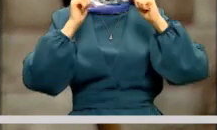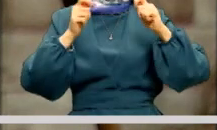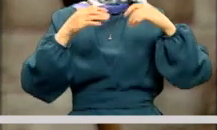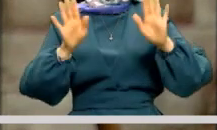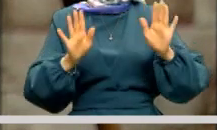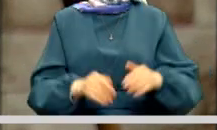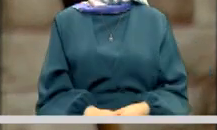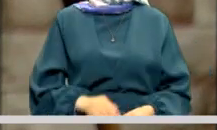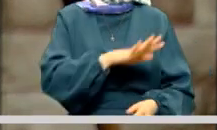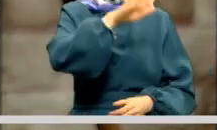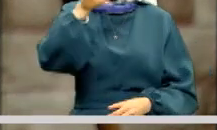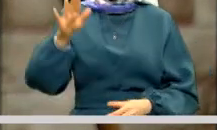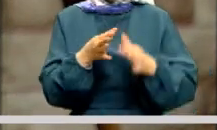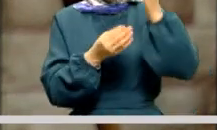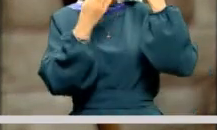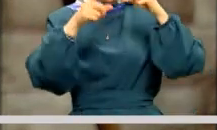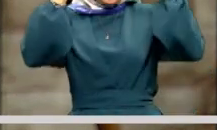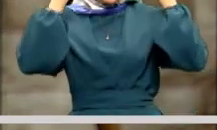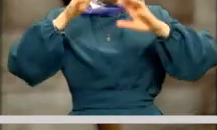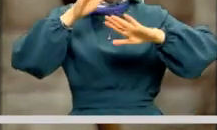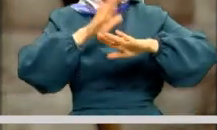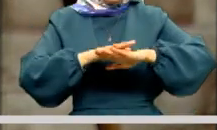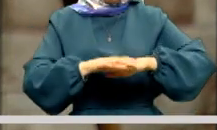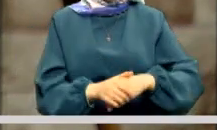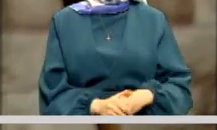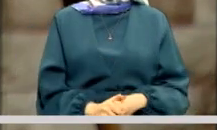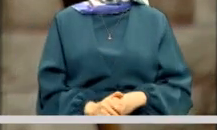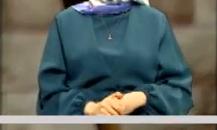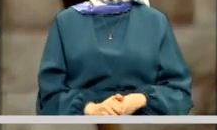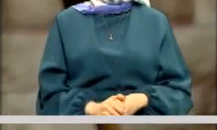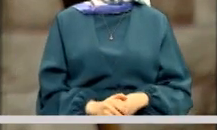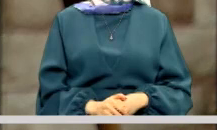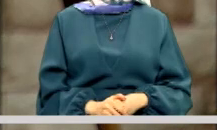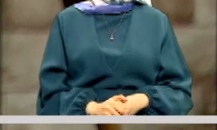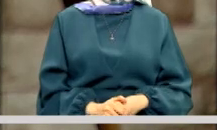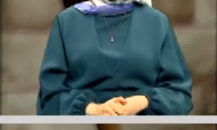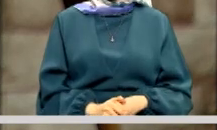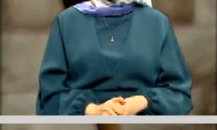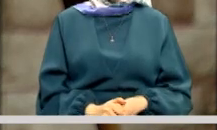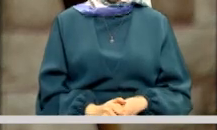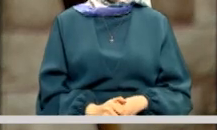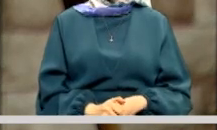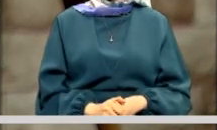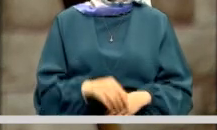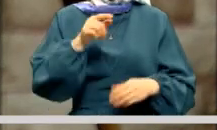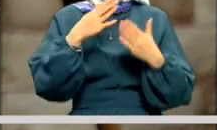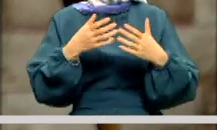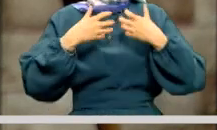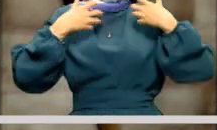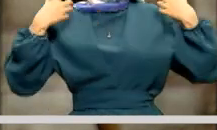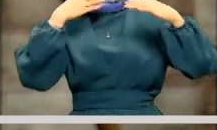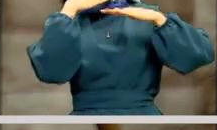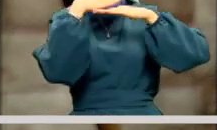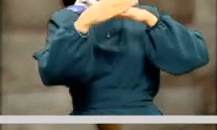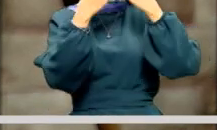hepimiz birey anlamda sorumluluğumuzu yapar yerine getirebilirsek bu noktada hakikaten bir Güven toplumu